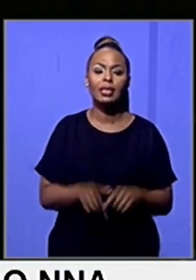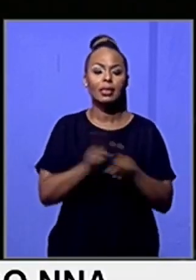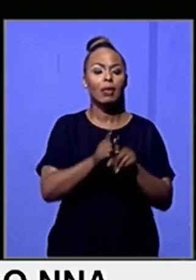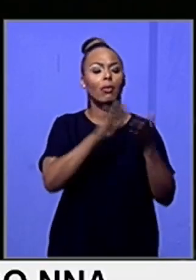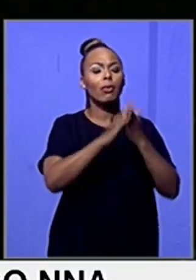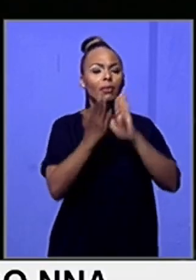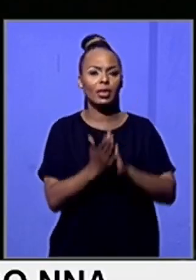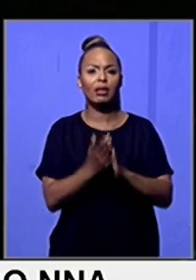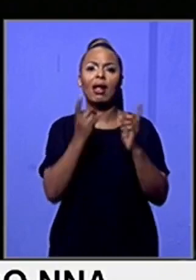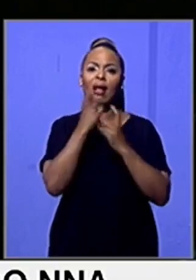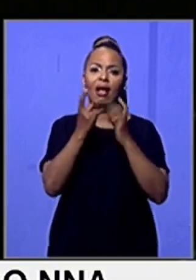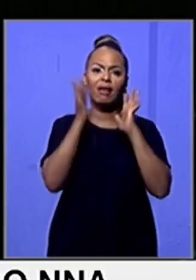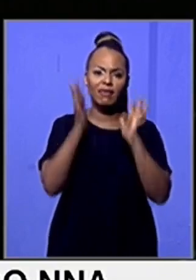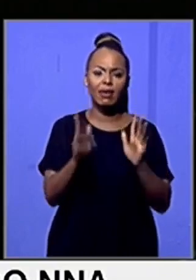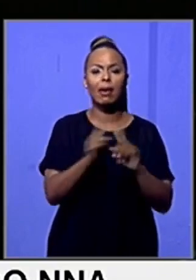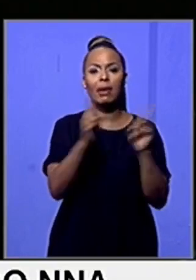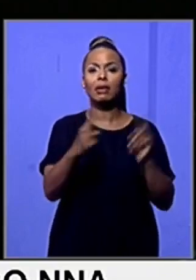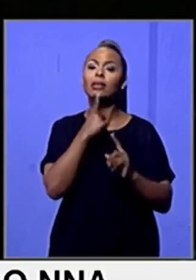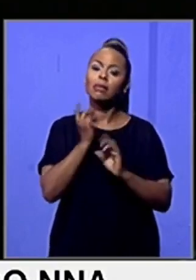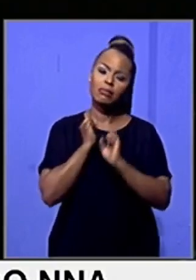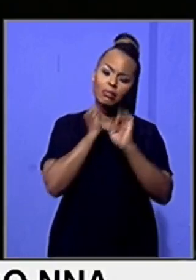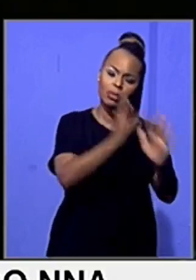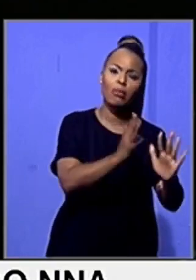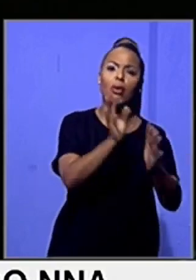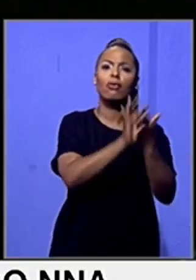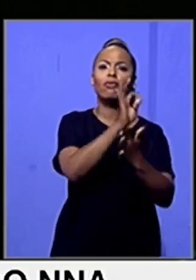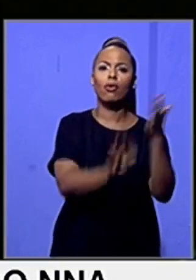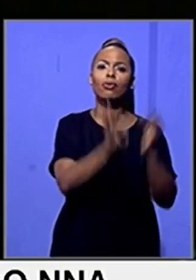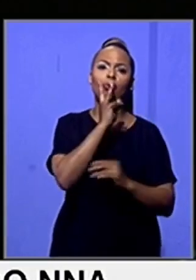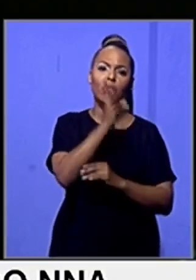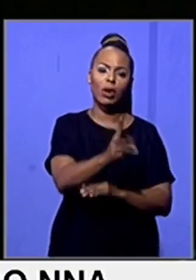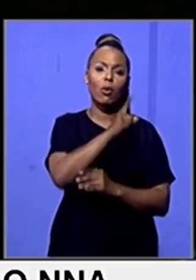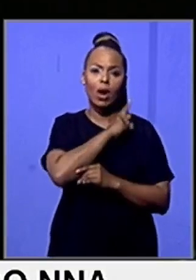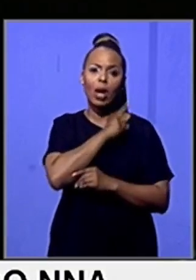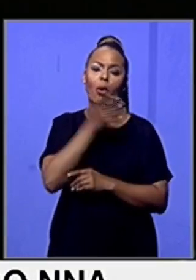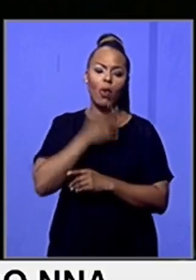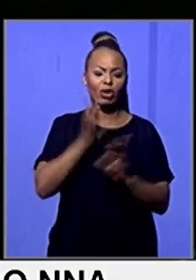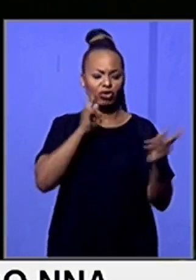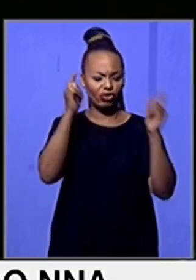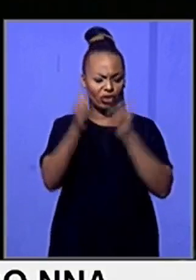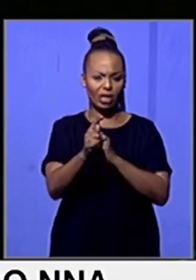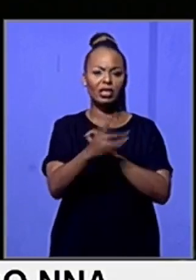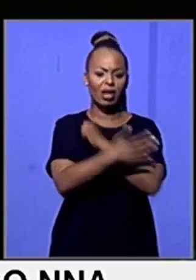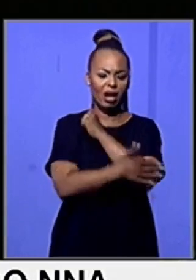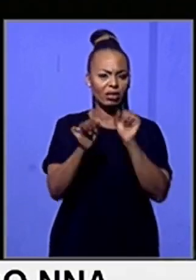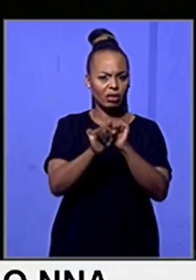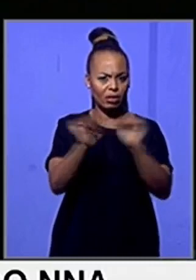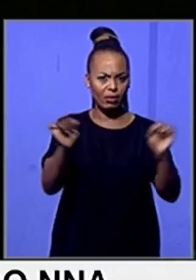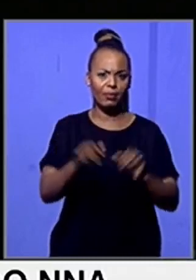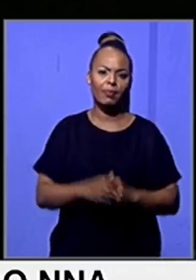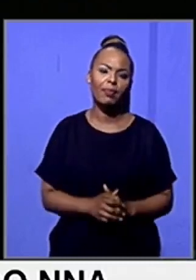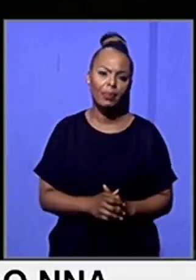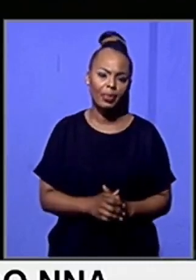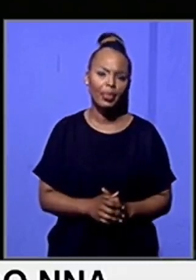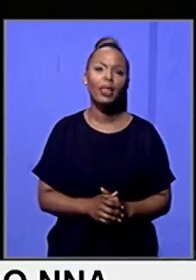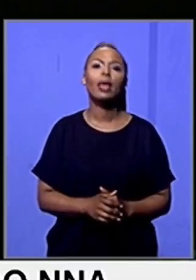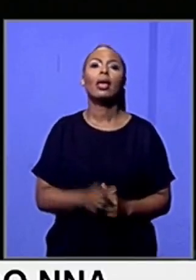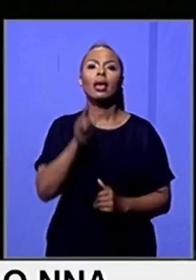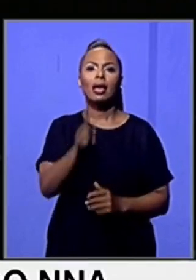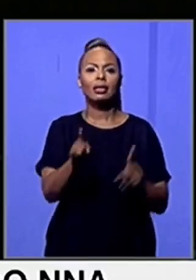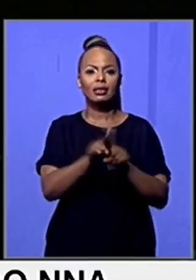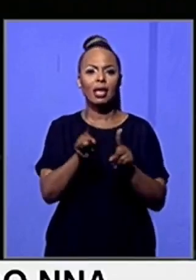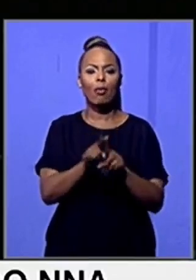bona ba boletse ha ba tla vouta ka bongata tsatsing la hosane hobane ba batla ho bona diphetoho naheng ya habo bona. Leqeme la